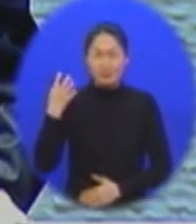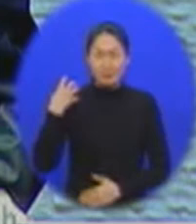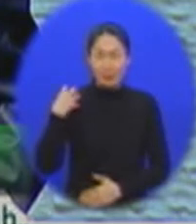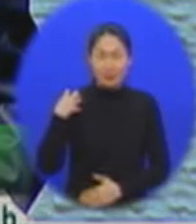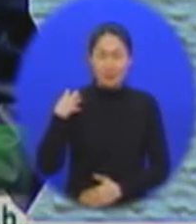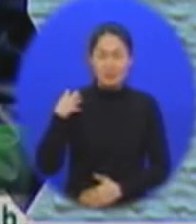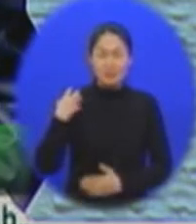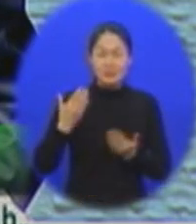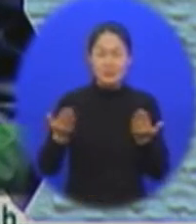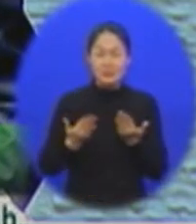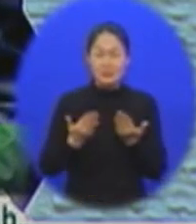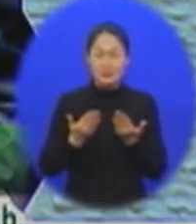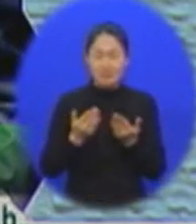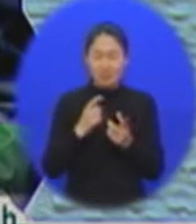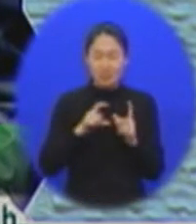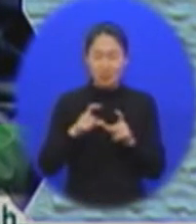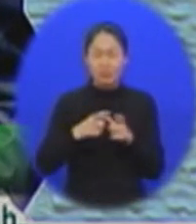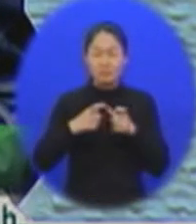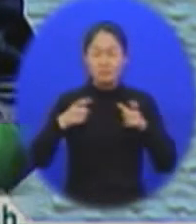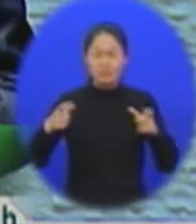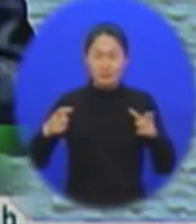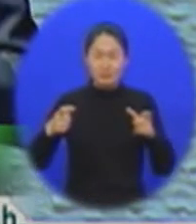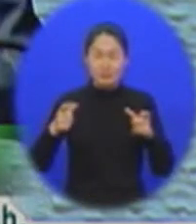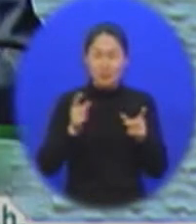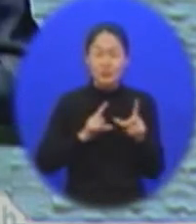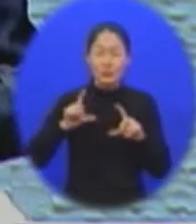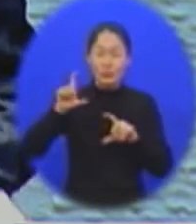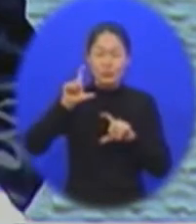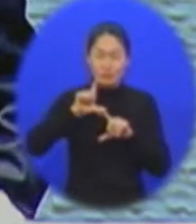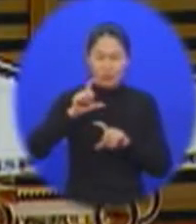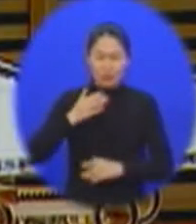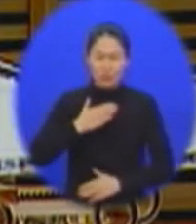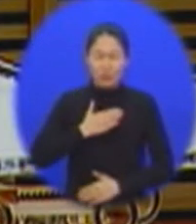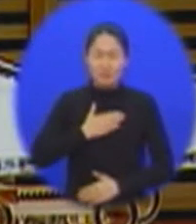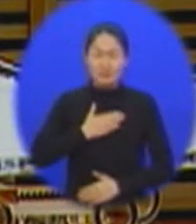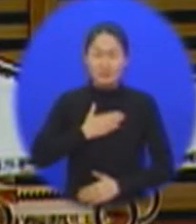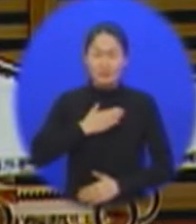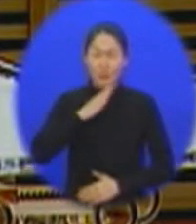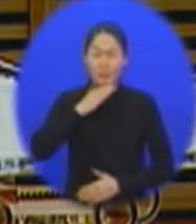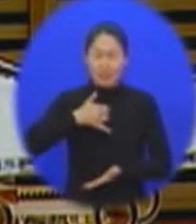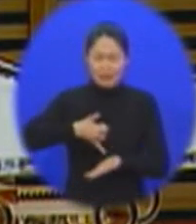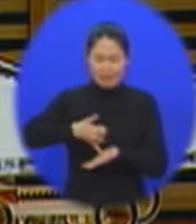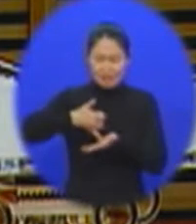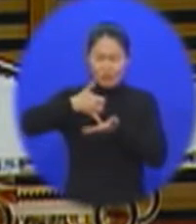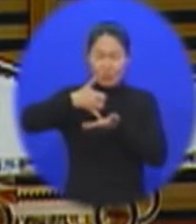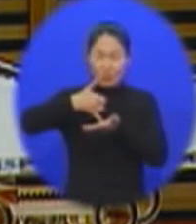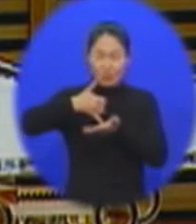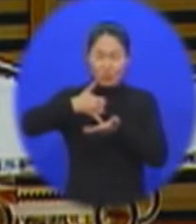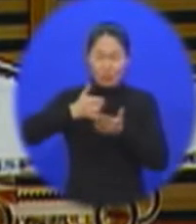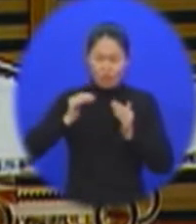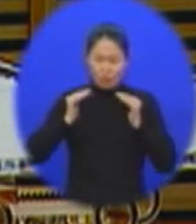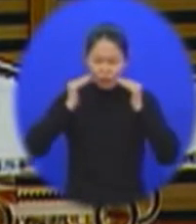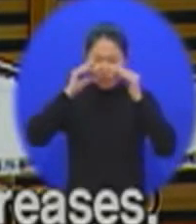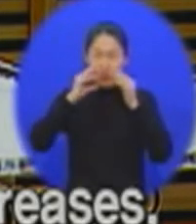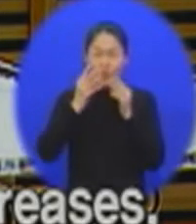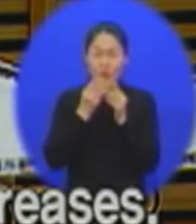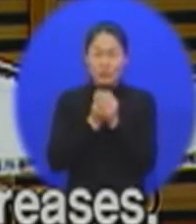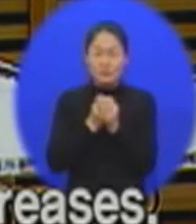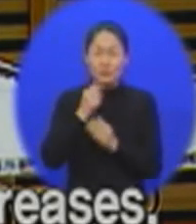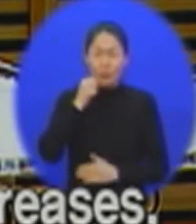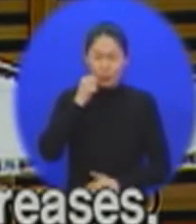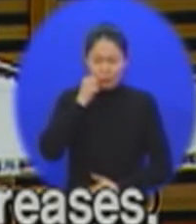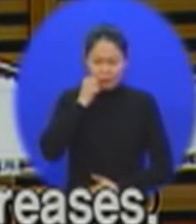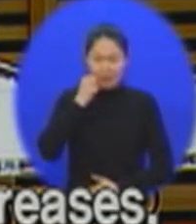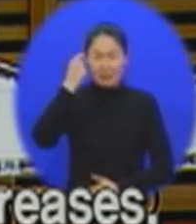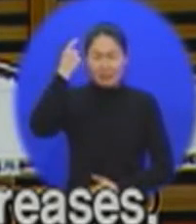일이 커질수록 아 나는 참 인격적 으로 잘 성숙되지 못하는구나 하는 느낌을